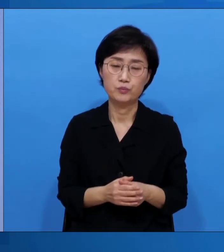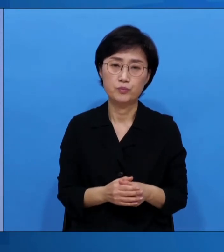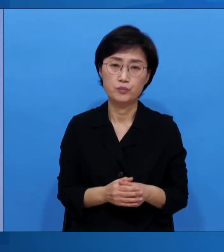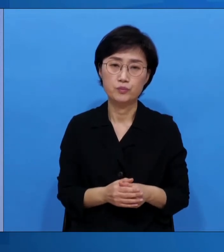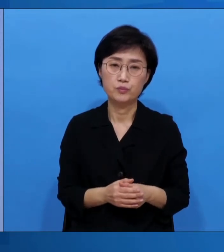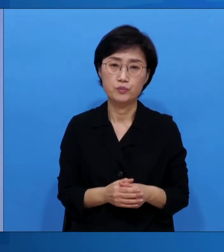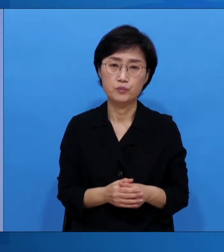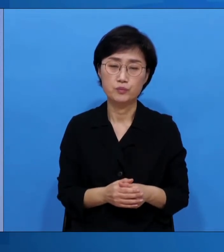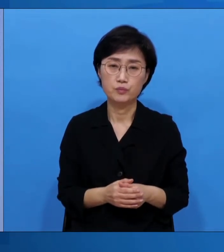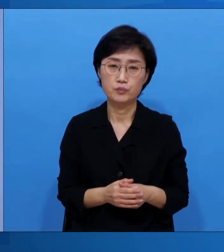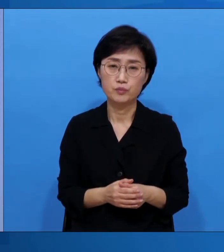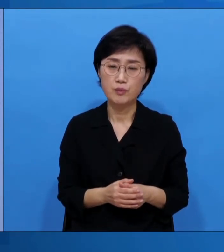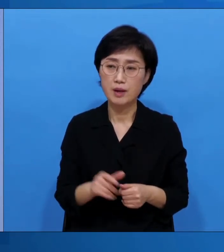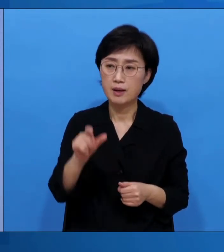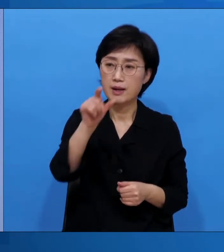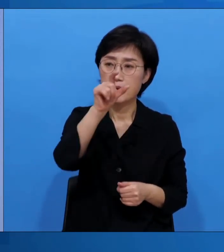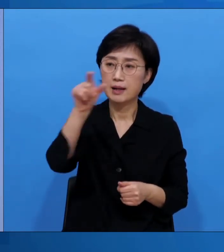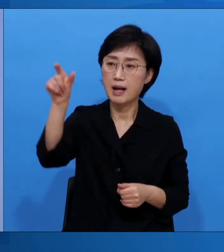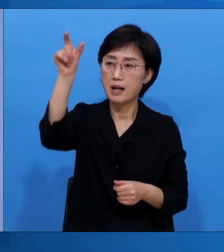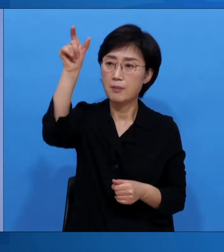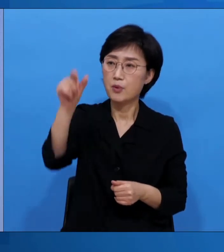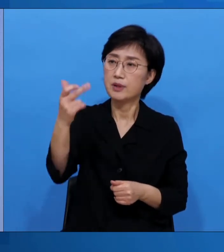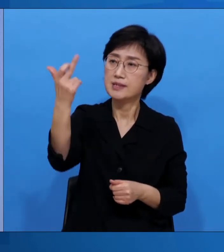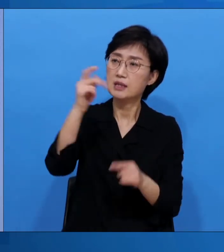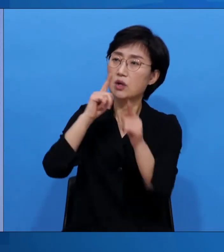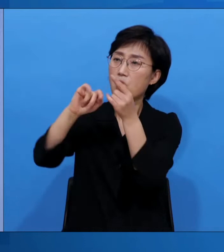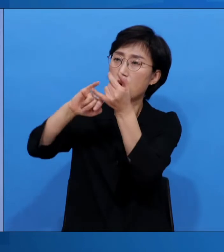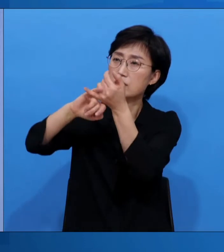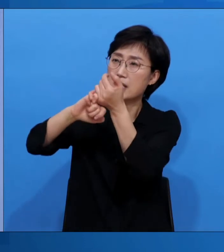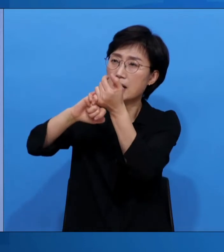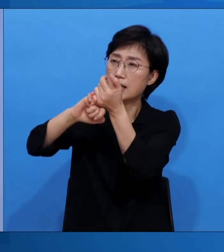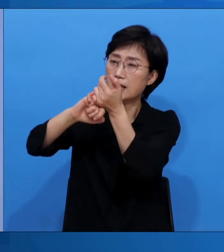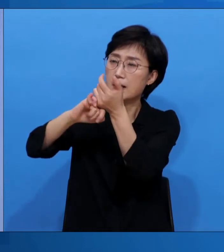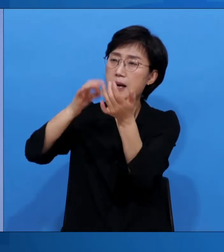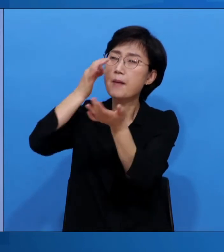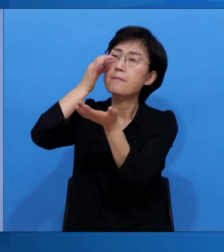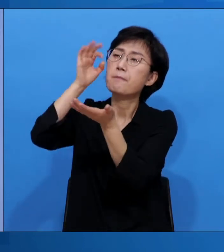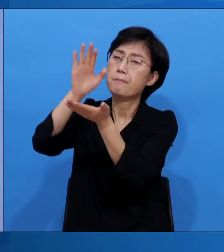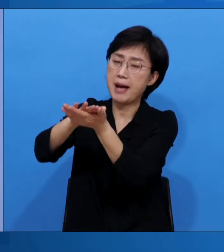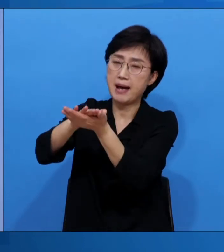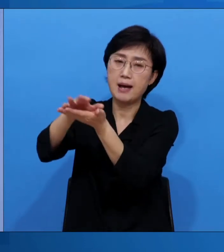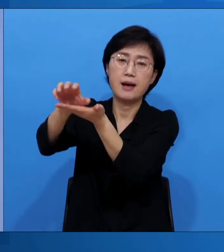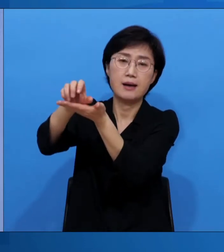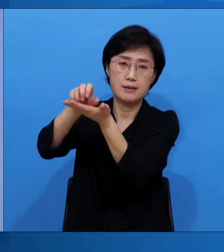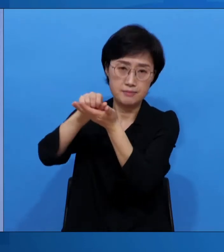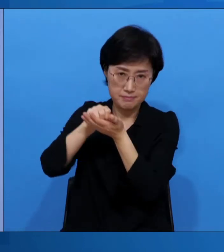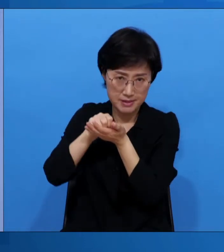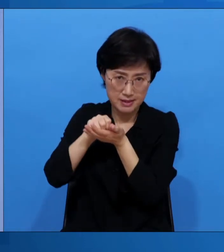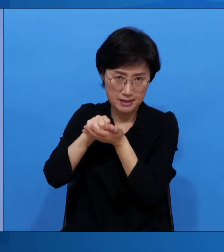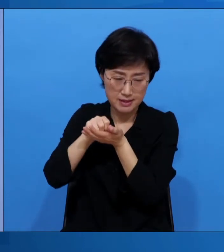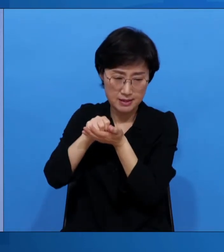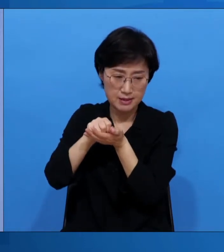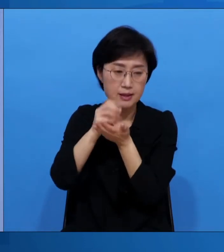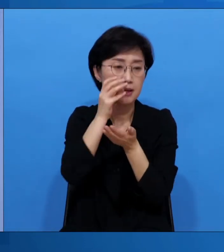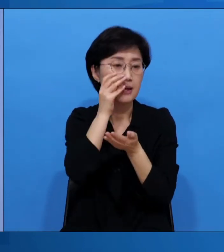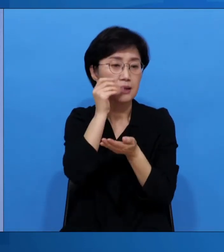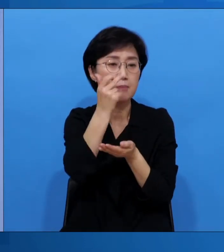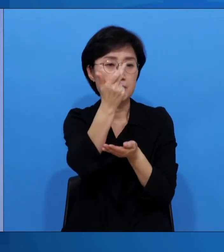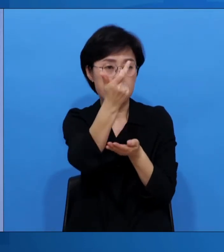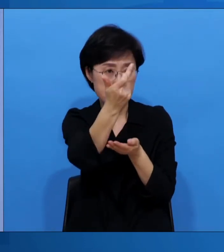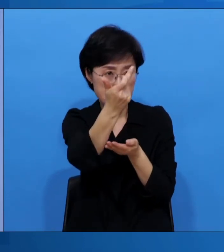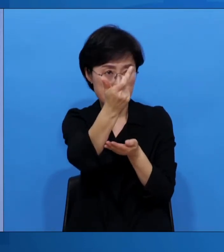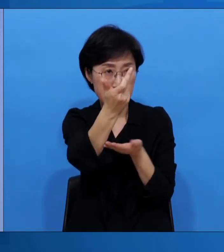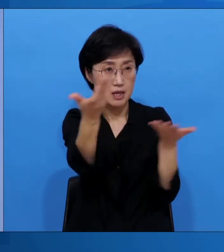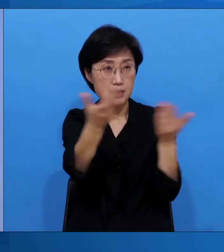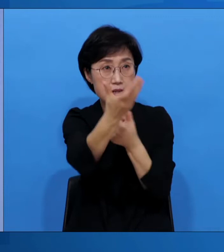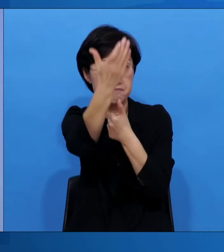사람들은 갈보리산 언약을 본 사람들이에요. These are the people who saw the answers of Mount Calvary. 이 사람들은 감남산에서 파송된 사람.